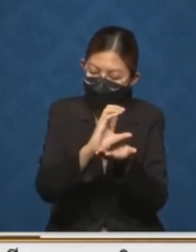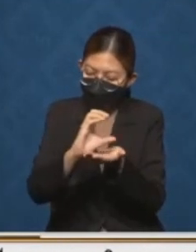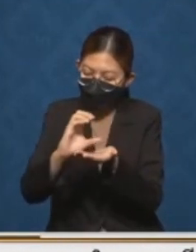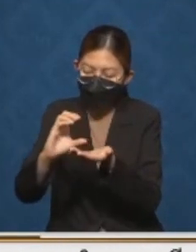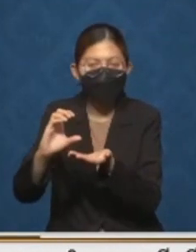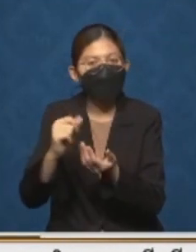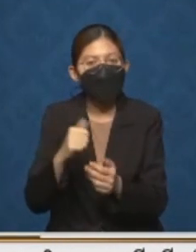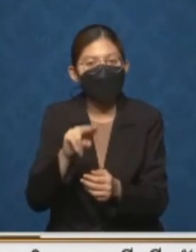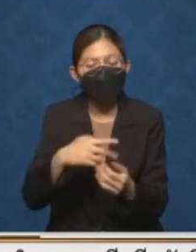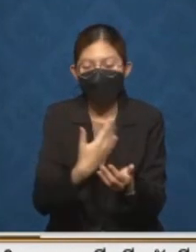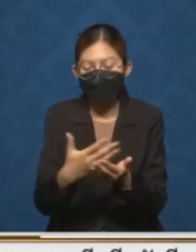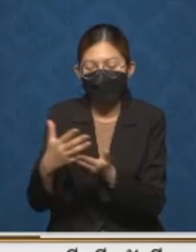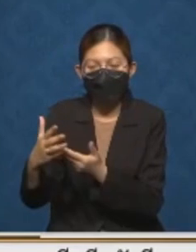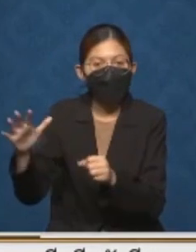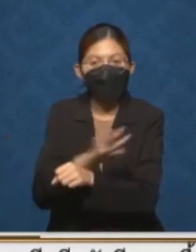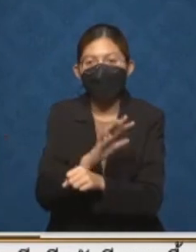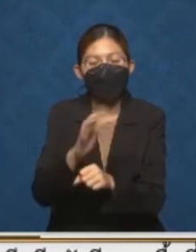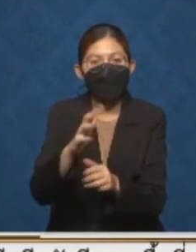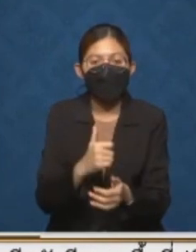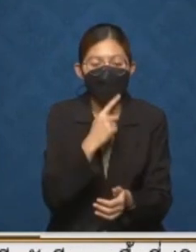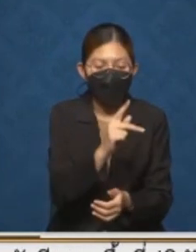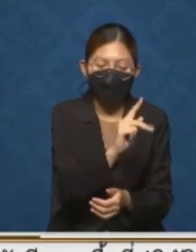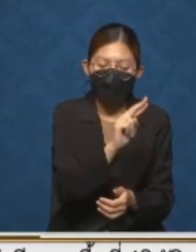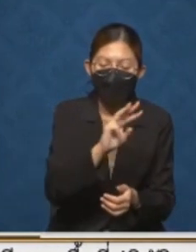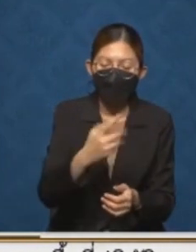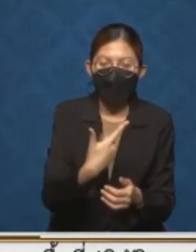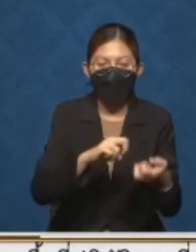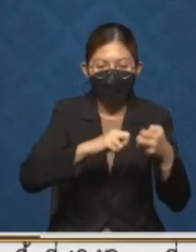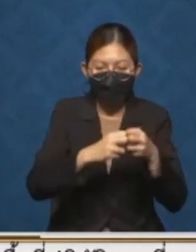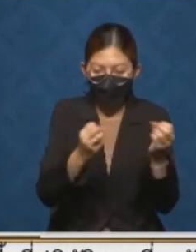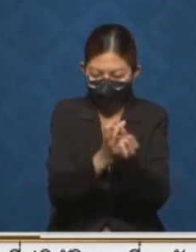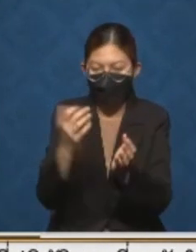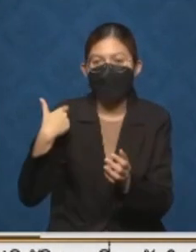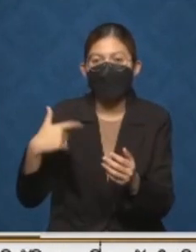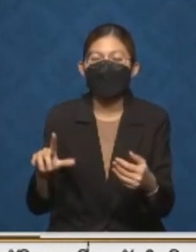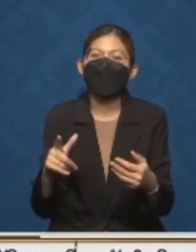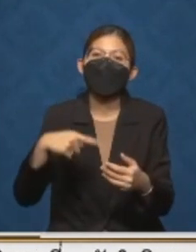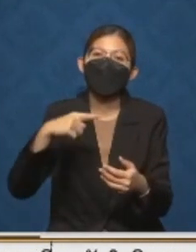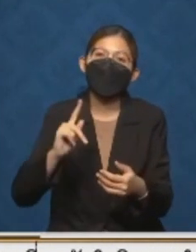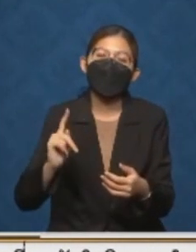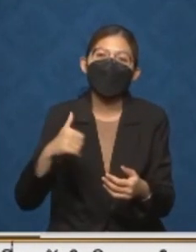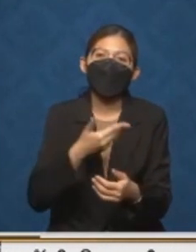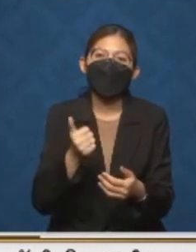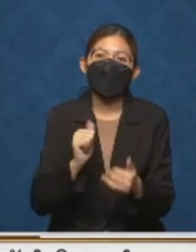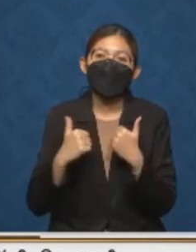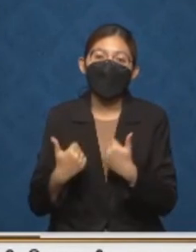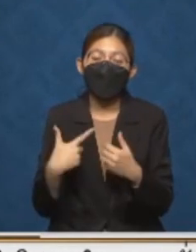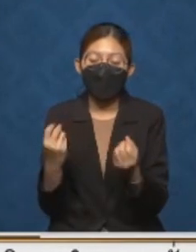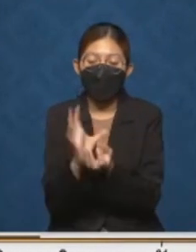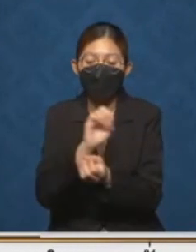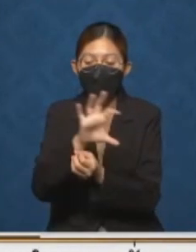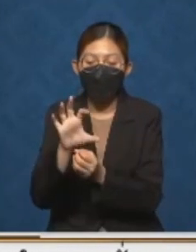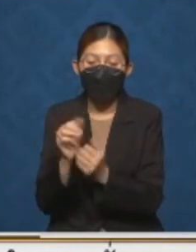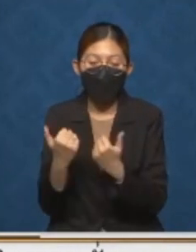็มหน่วยครับดูจากหลายกรมก็ยมปัญหาอยู่มากมายในกส่วพฒนาสังคมยิงสถานการโรกระบาดในภ